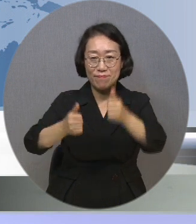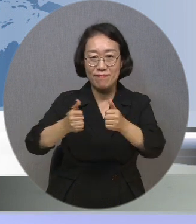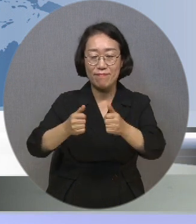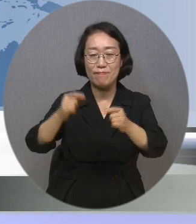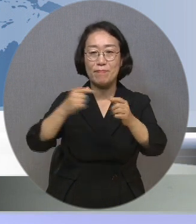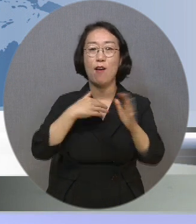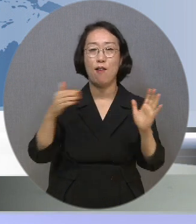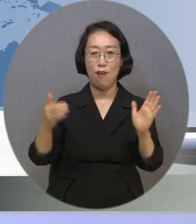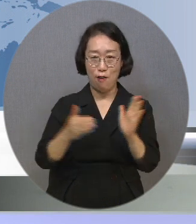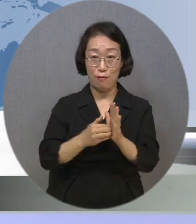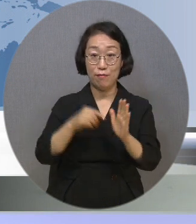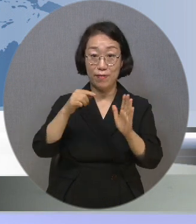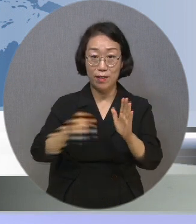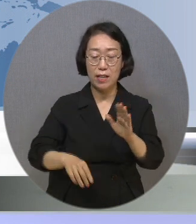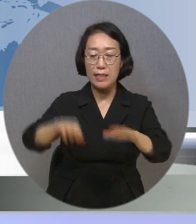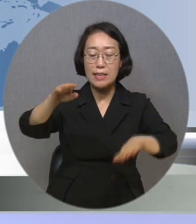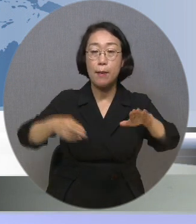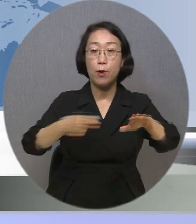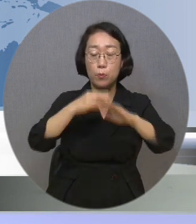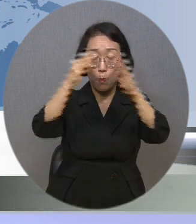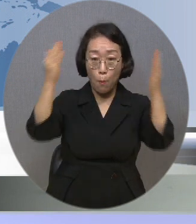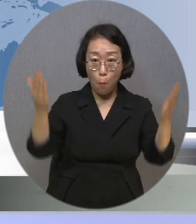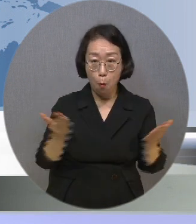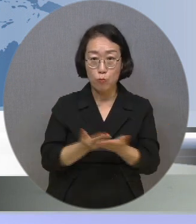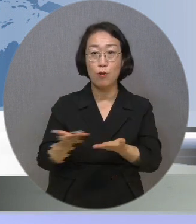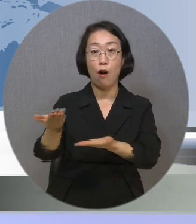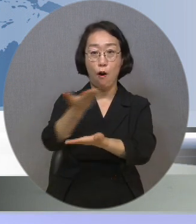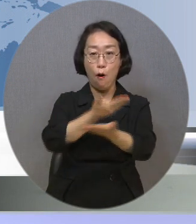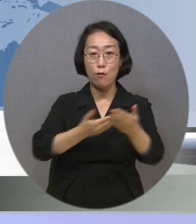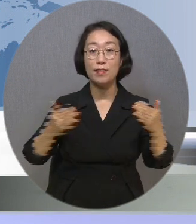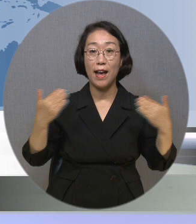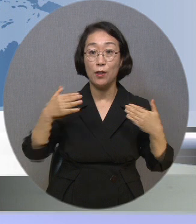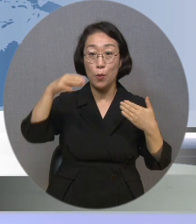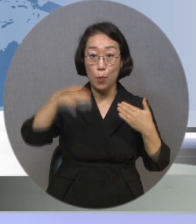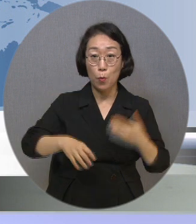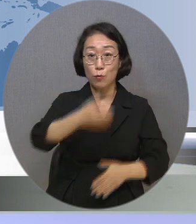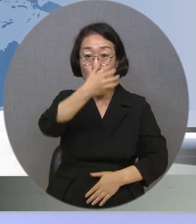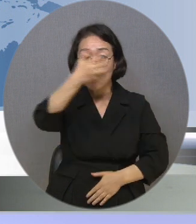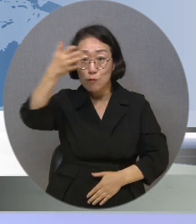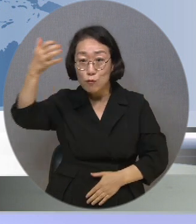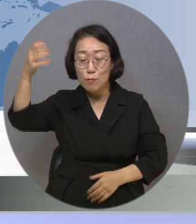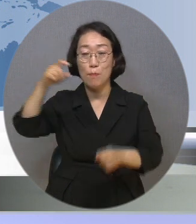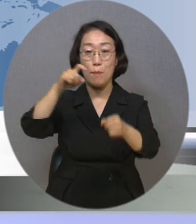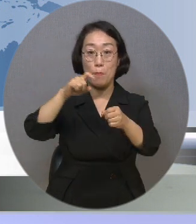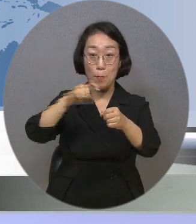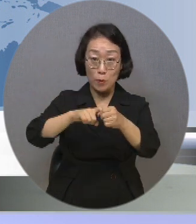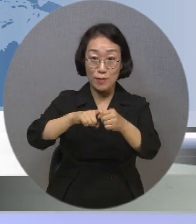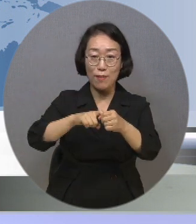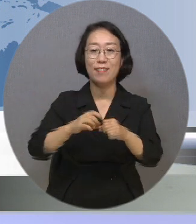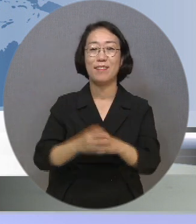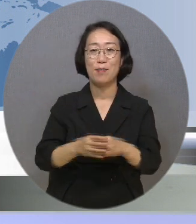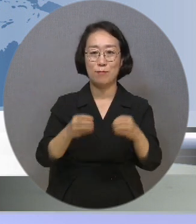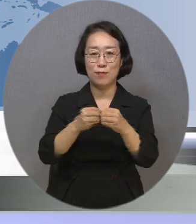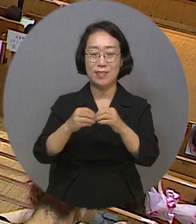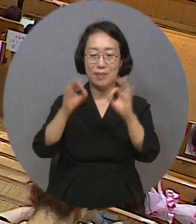열렸습니다. 차별 없이 모두가 어울리는 학교를 꿈꾸는 학생들의 우수한 작품을 만날 수 있었습니다.